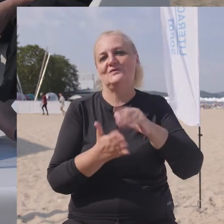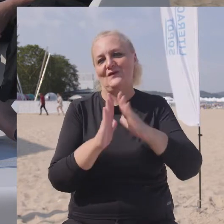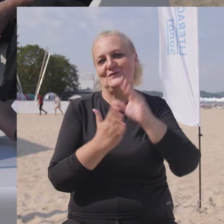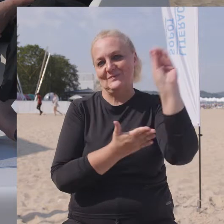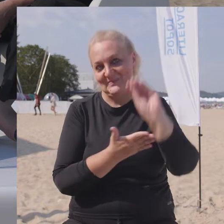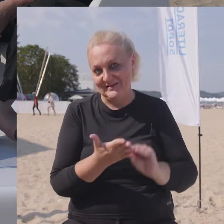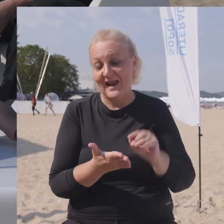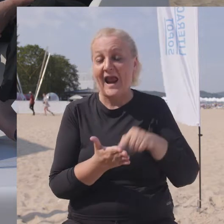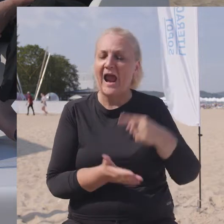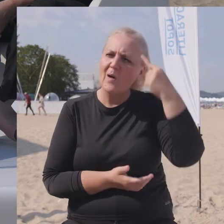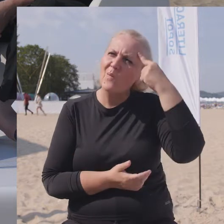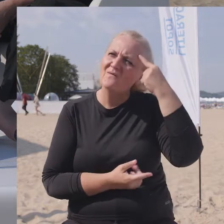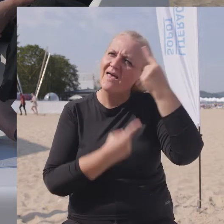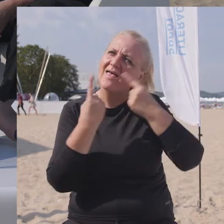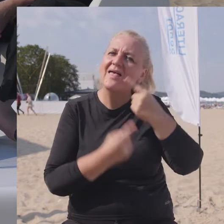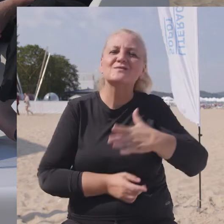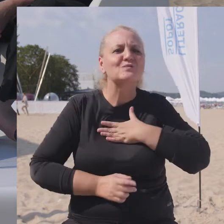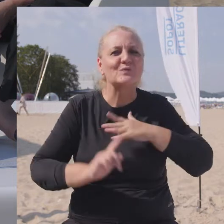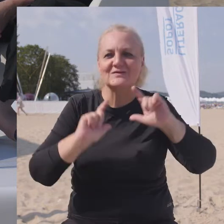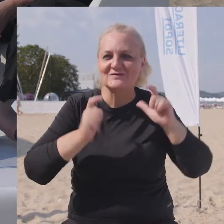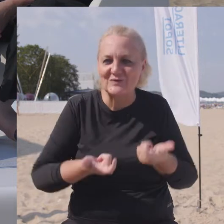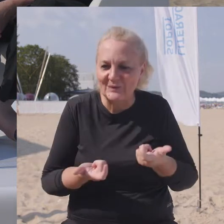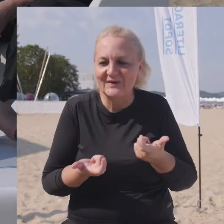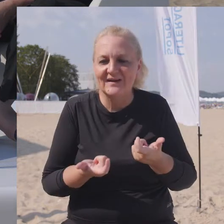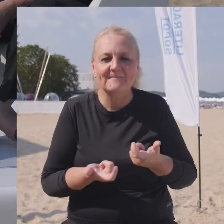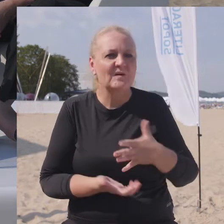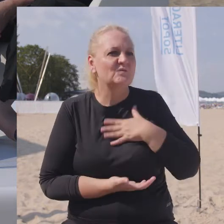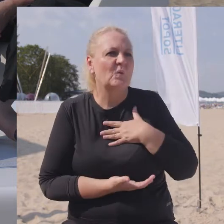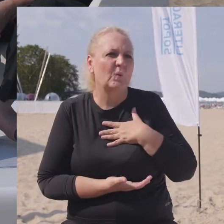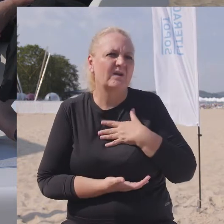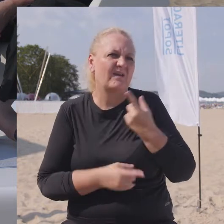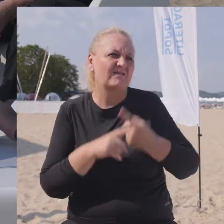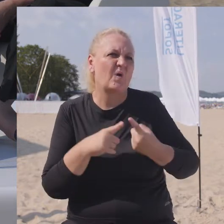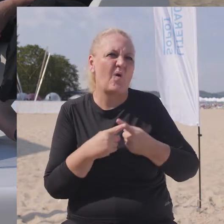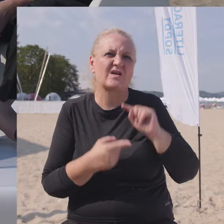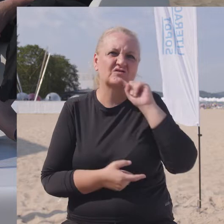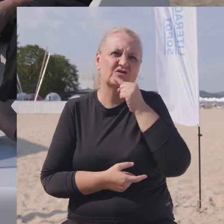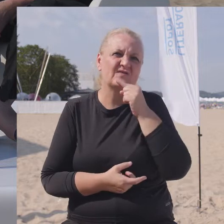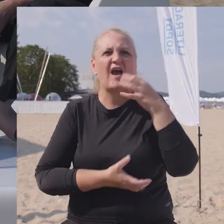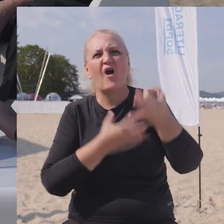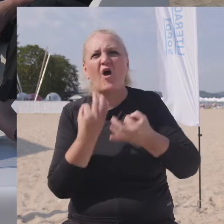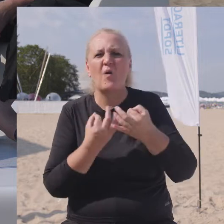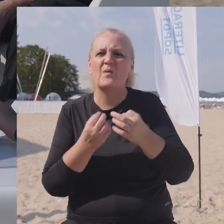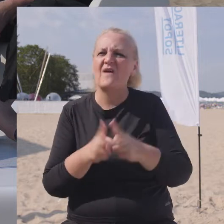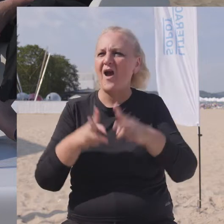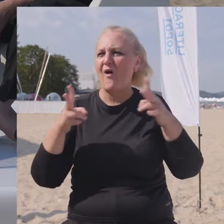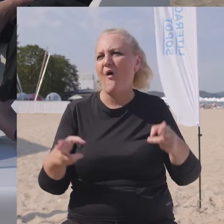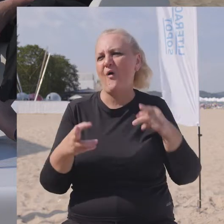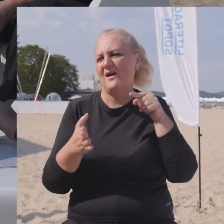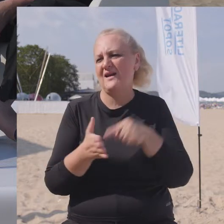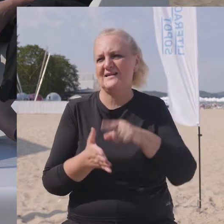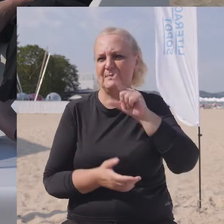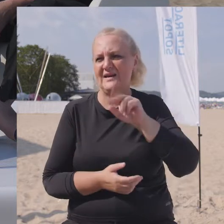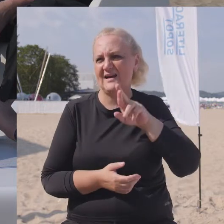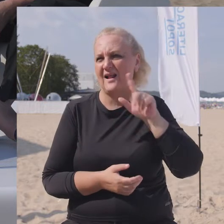wszystkim w głowie takie nieodparte poczucie jednak krzywdy mówienia o czasach PRL-u i właśnie wyjścia spoza